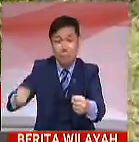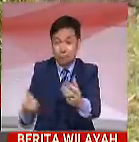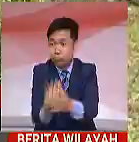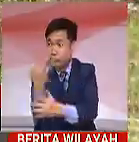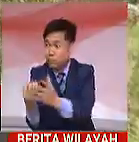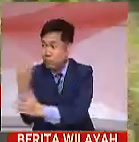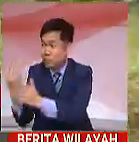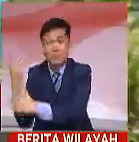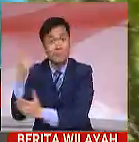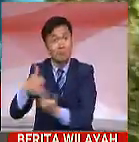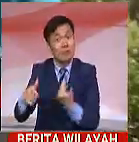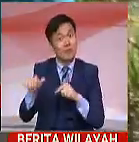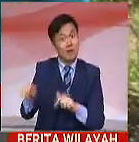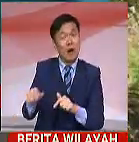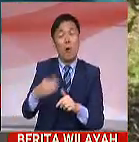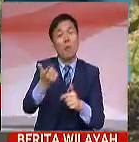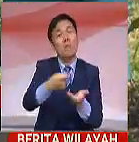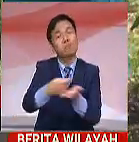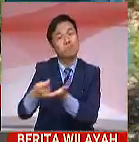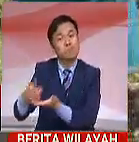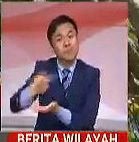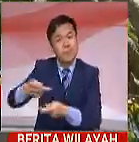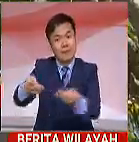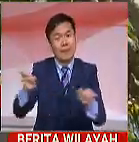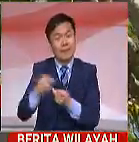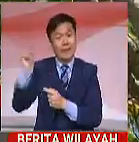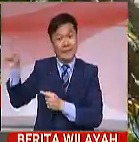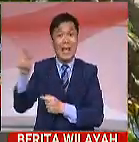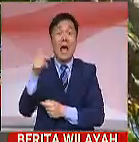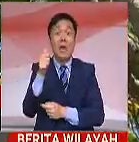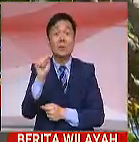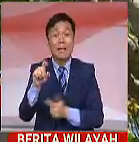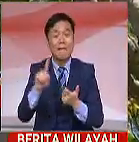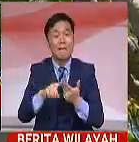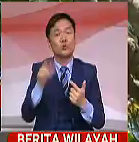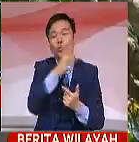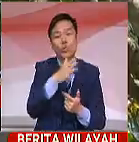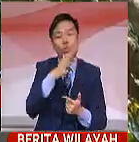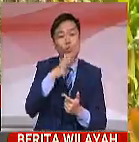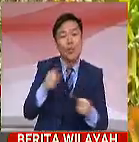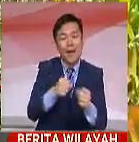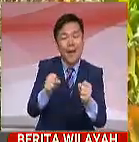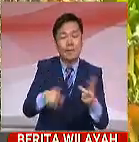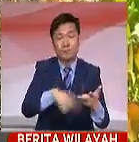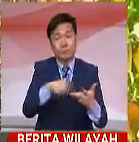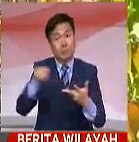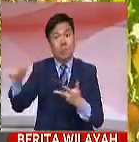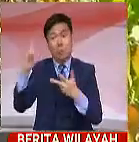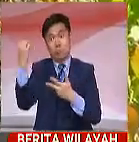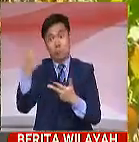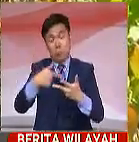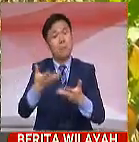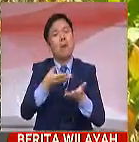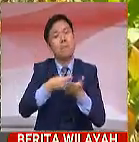Lah. Pemilik kedai-kedai makan di sekitar Alustar, Sungai Petani dan Padang Terap merupakan pelanggan tetap